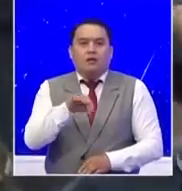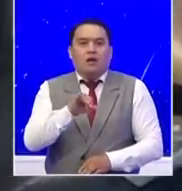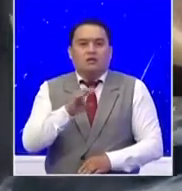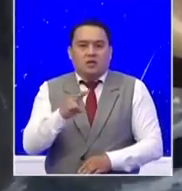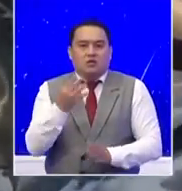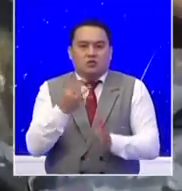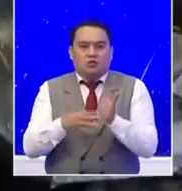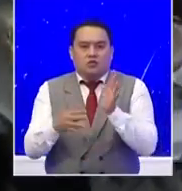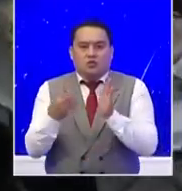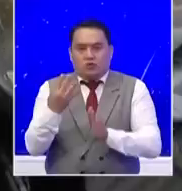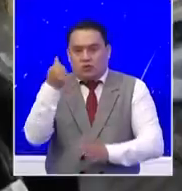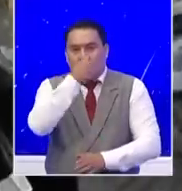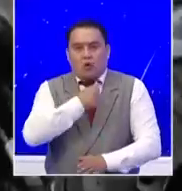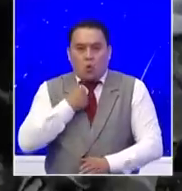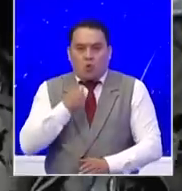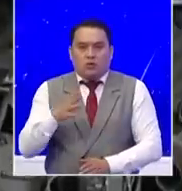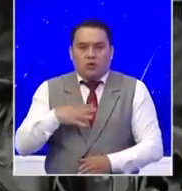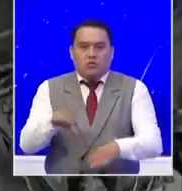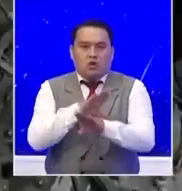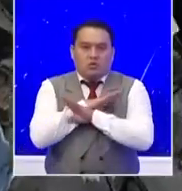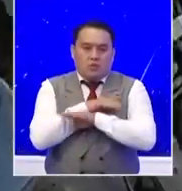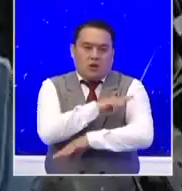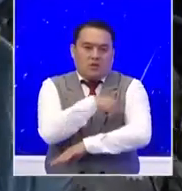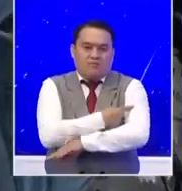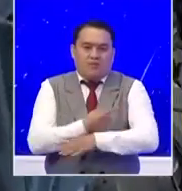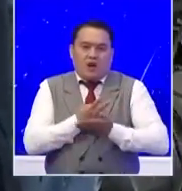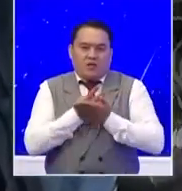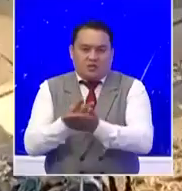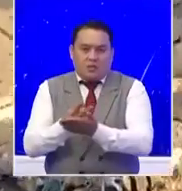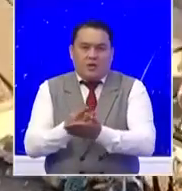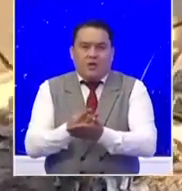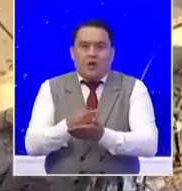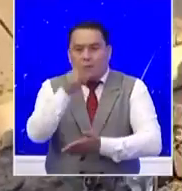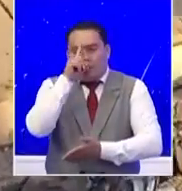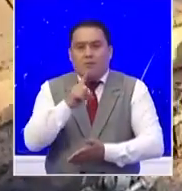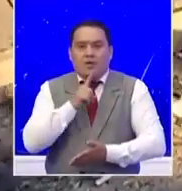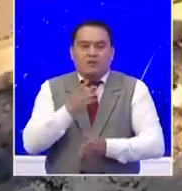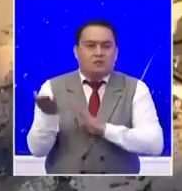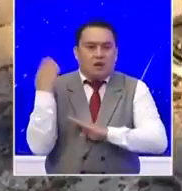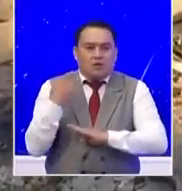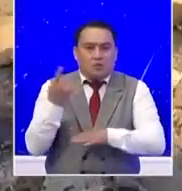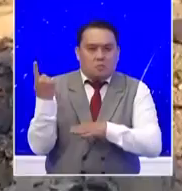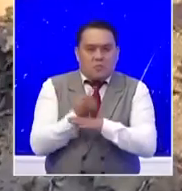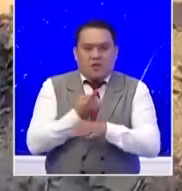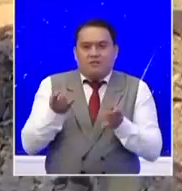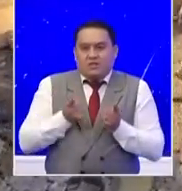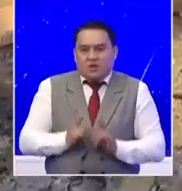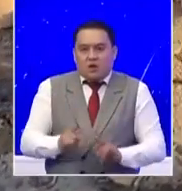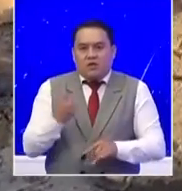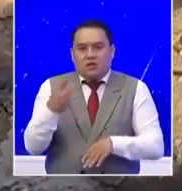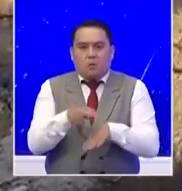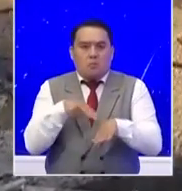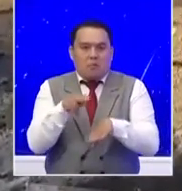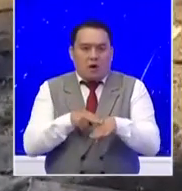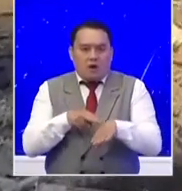Абдыканов 1994 года рождения скончался в больнице. Месяц назад у него родился первенец. Третий полицейский,